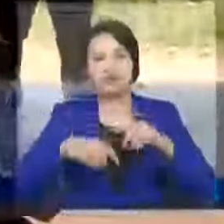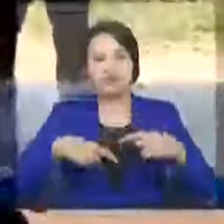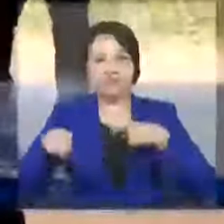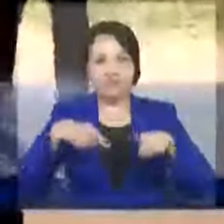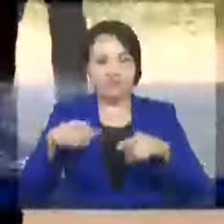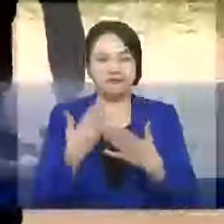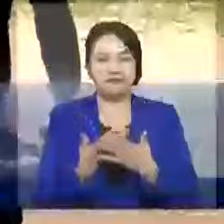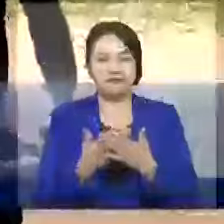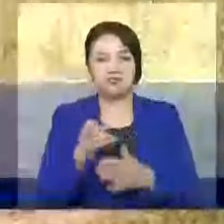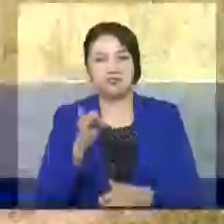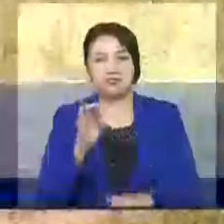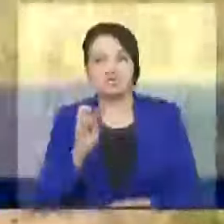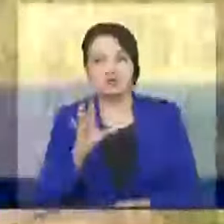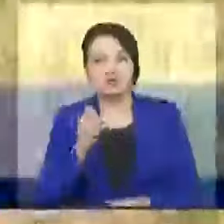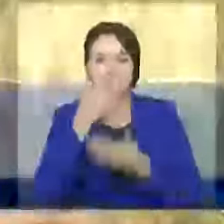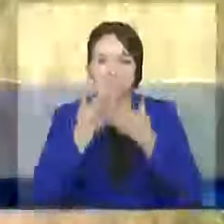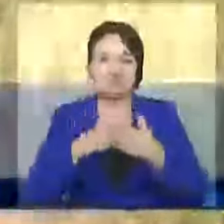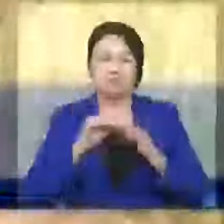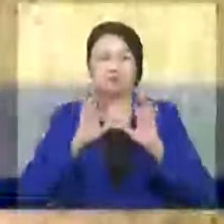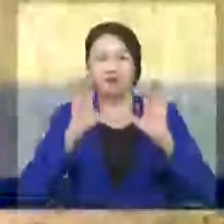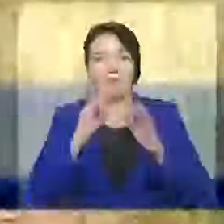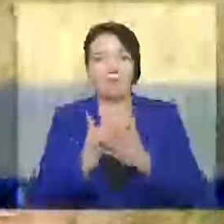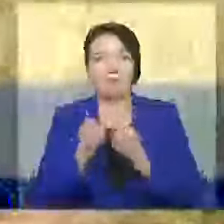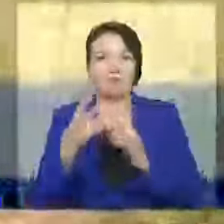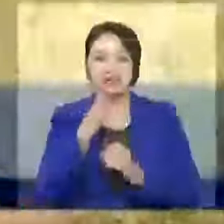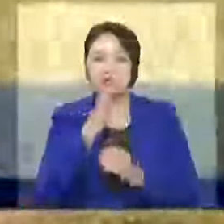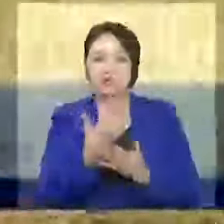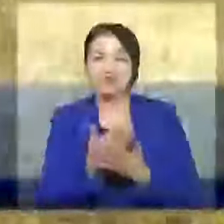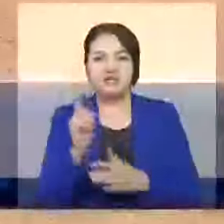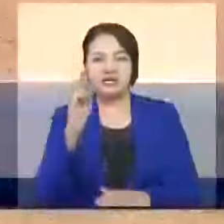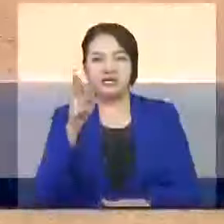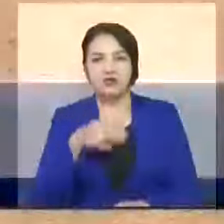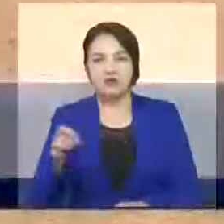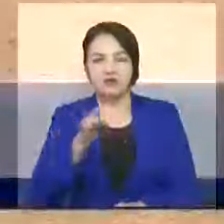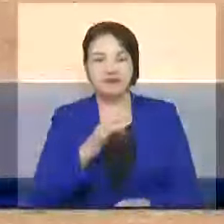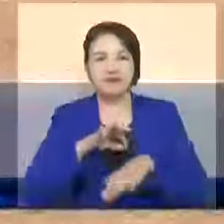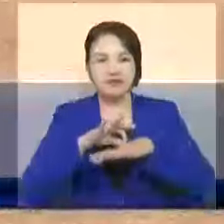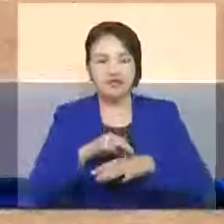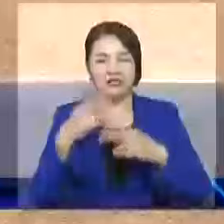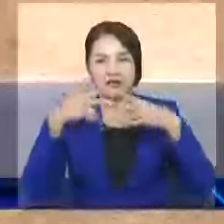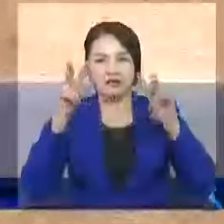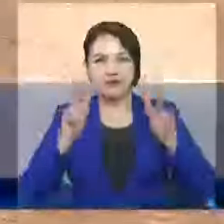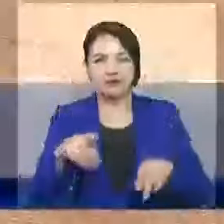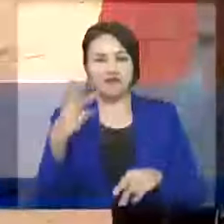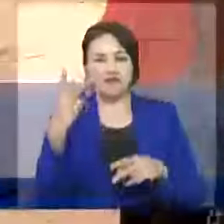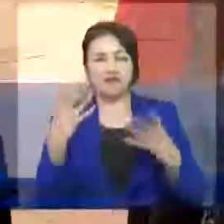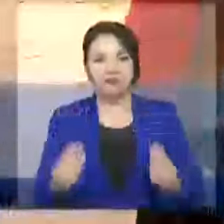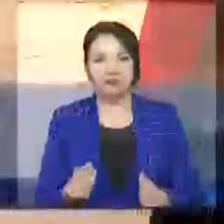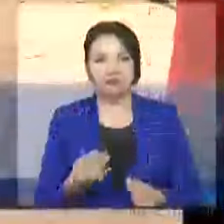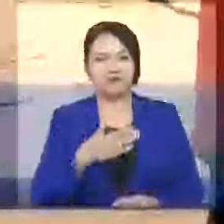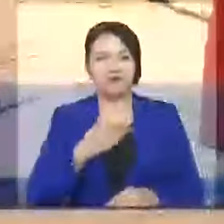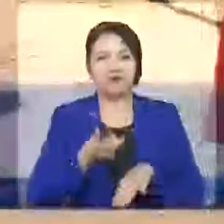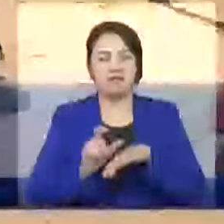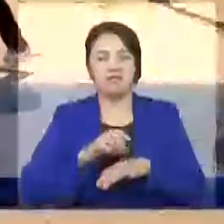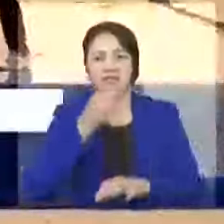футболу. Например, Юлиана Йонина любит играть в волейбол. 15-летняя уроженка Каргалинского района провела в лагере второй день. Мне здесь